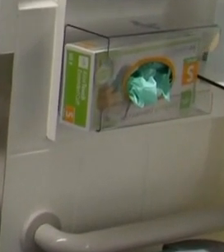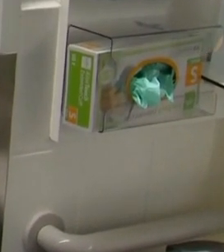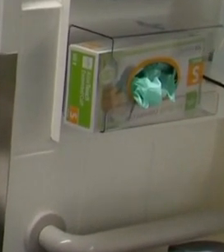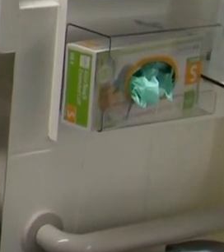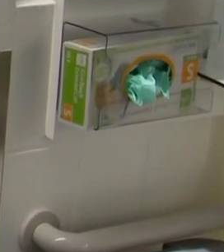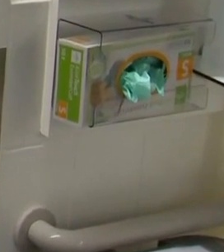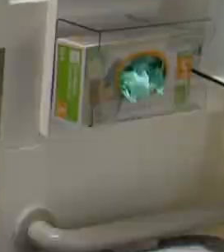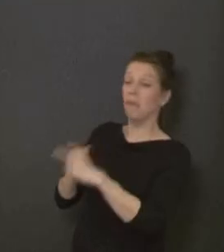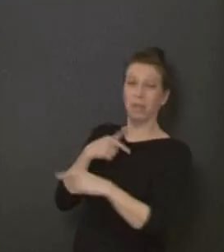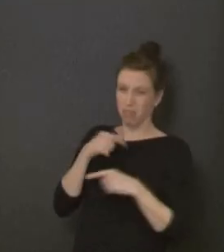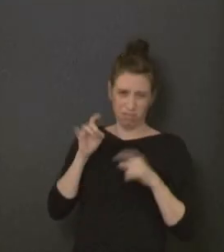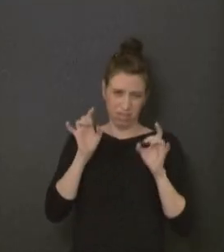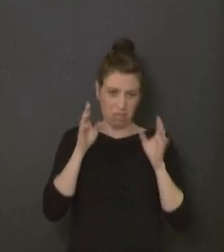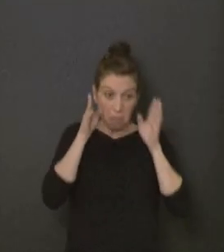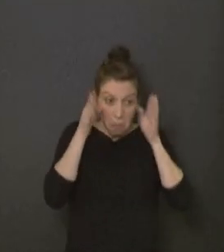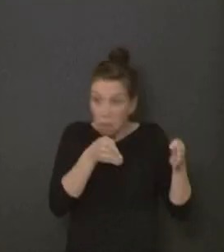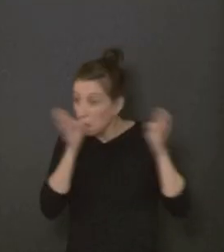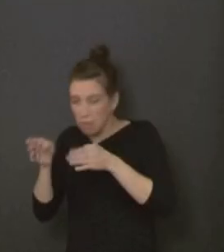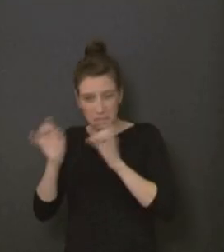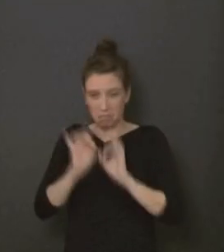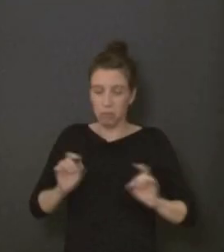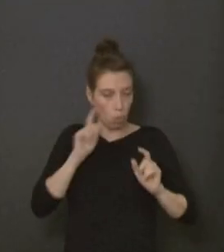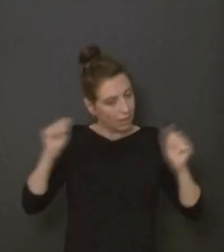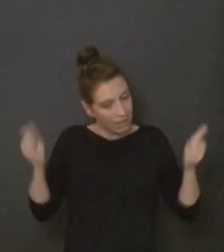az alkalmazottaknak.